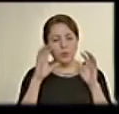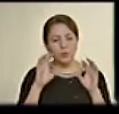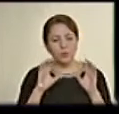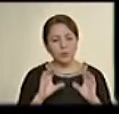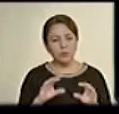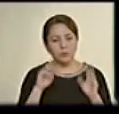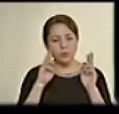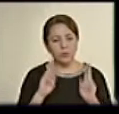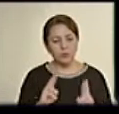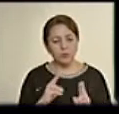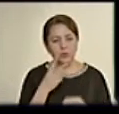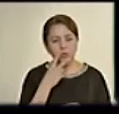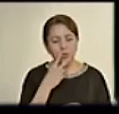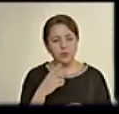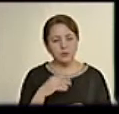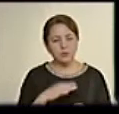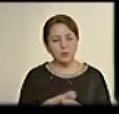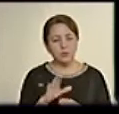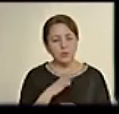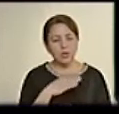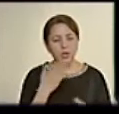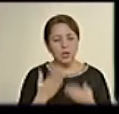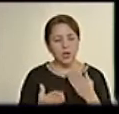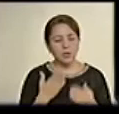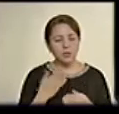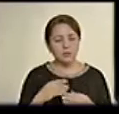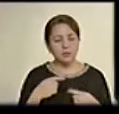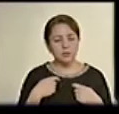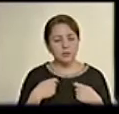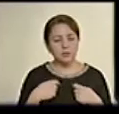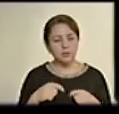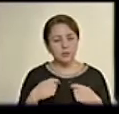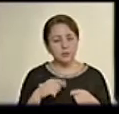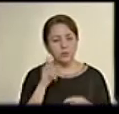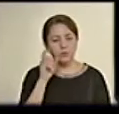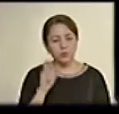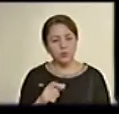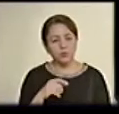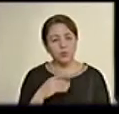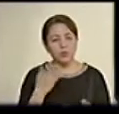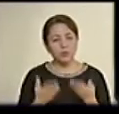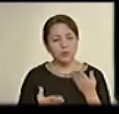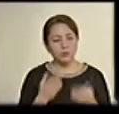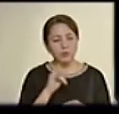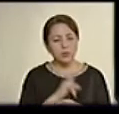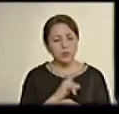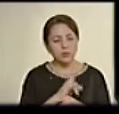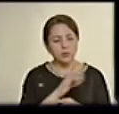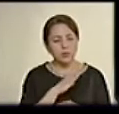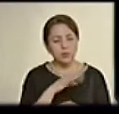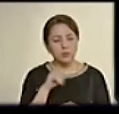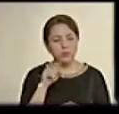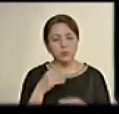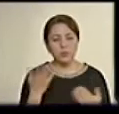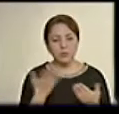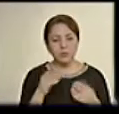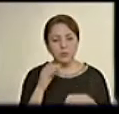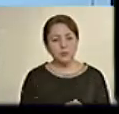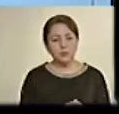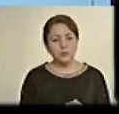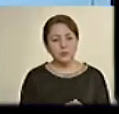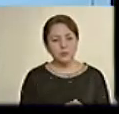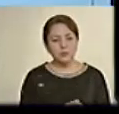Agar savdogar o'sha tarozini urib aldayotgan bo'lsa, u unga qanday jazo berilar